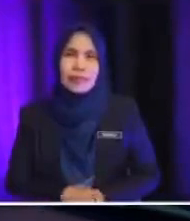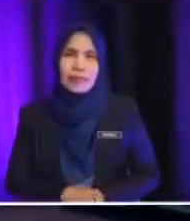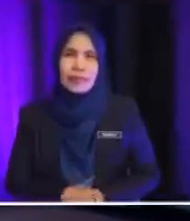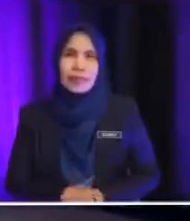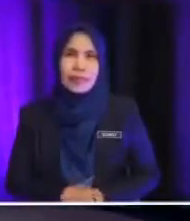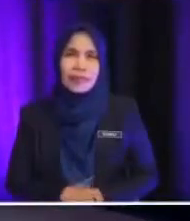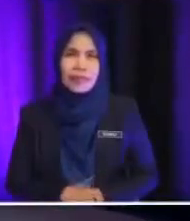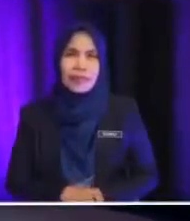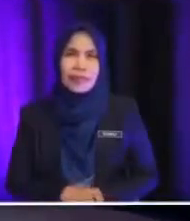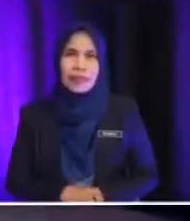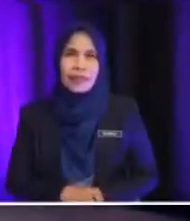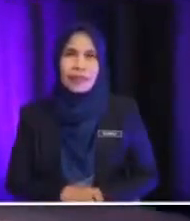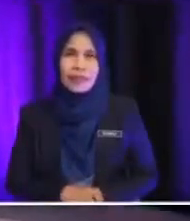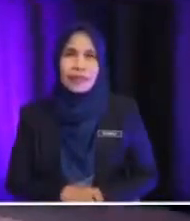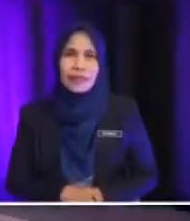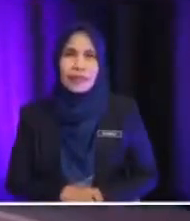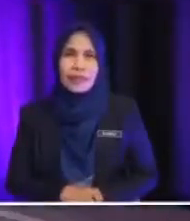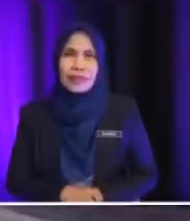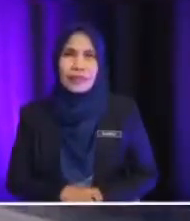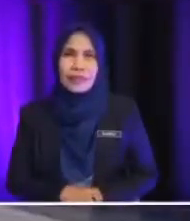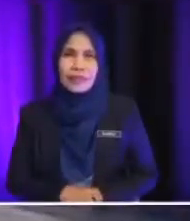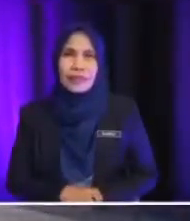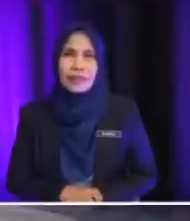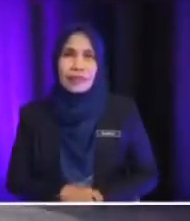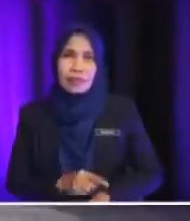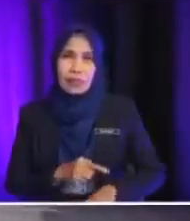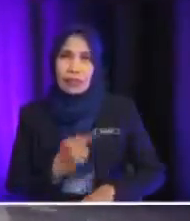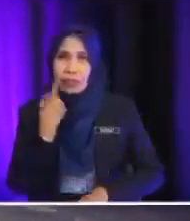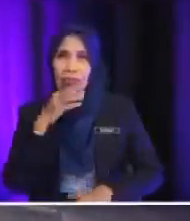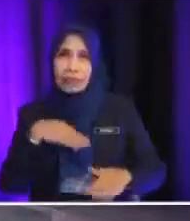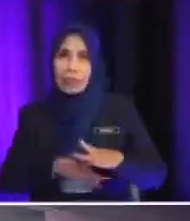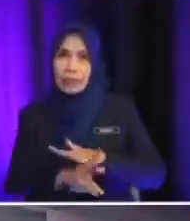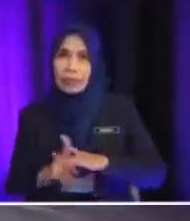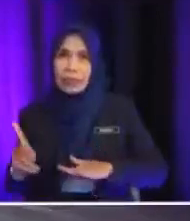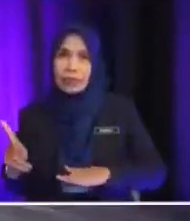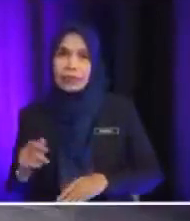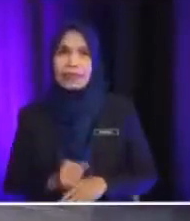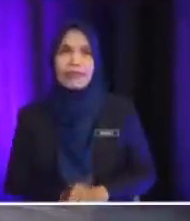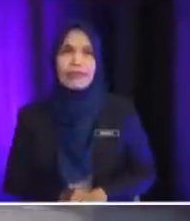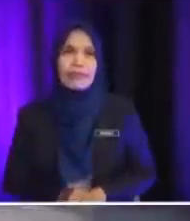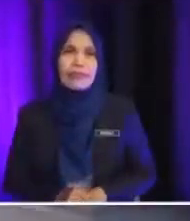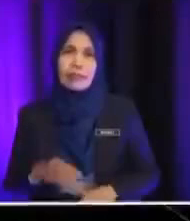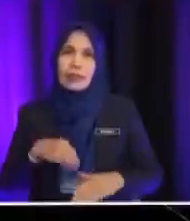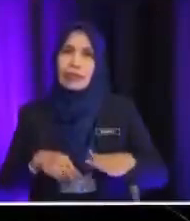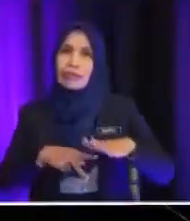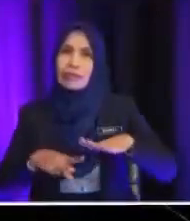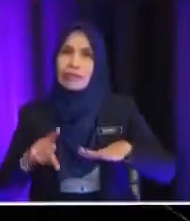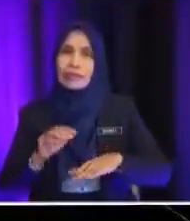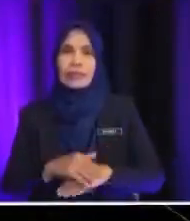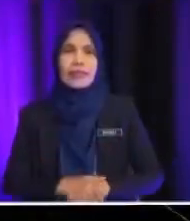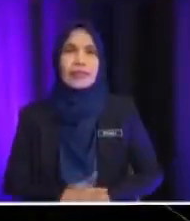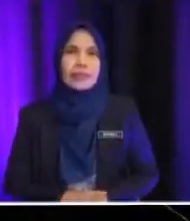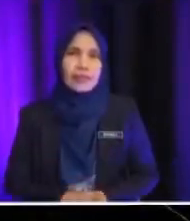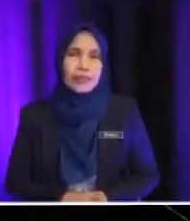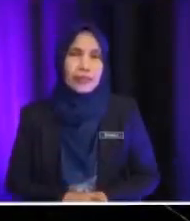Okey. Okey. Jadi tiba masanya untuk kita masukkan? Ya, betul. Okey dah. Cikgu. Saya akan masukkan. Sebelum tu saya